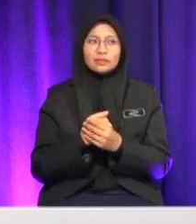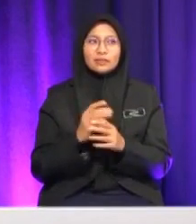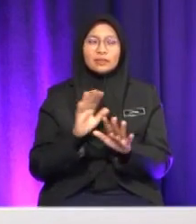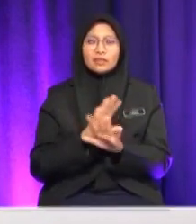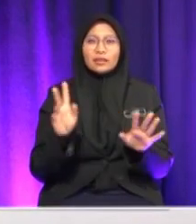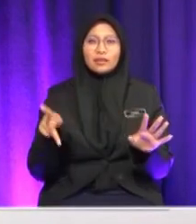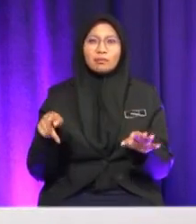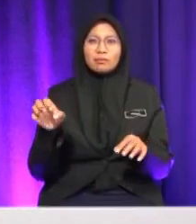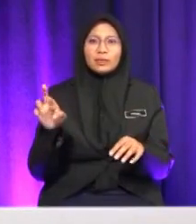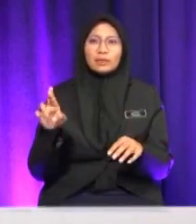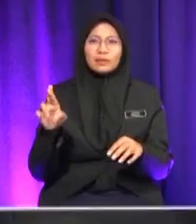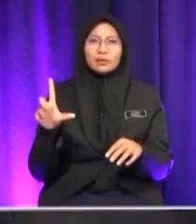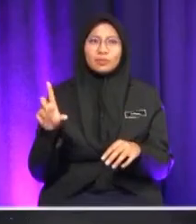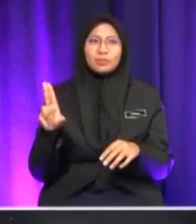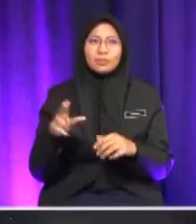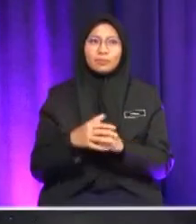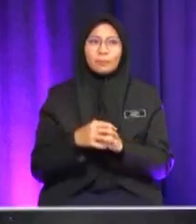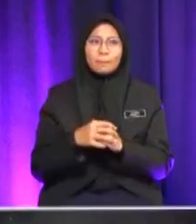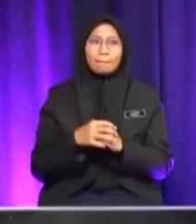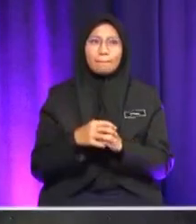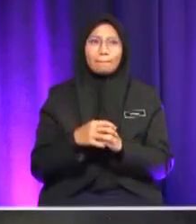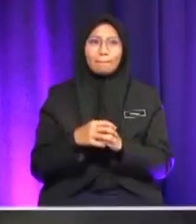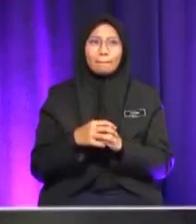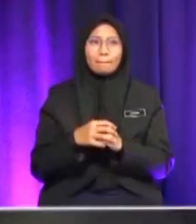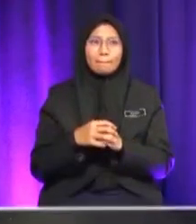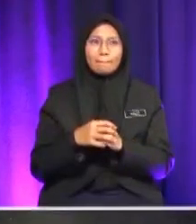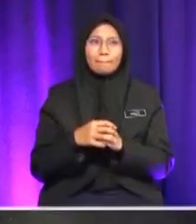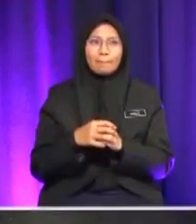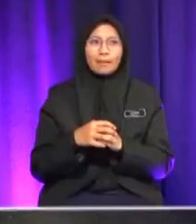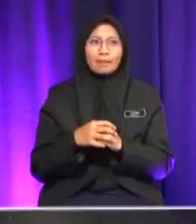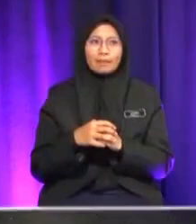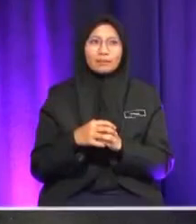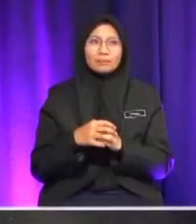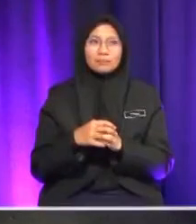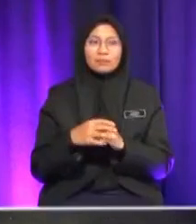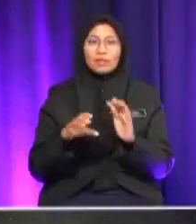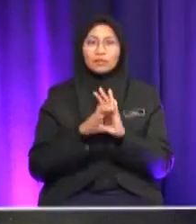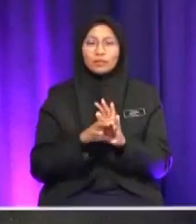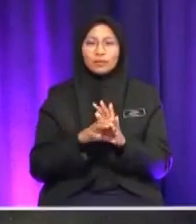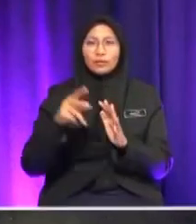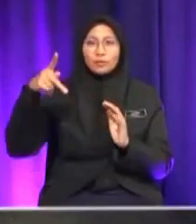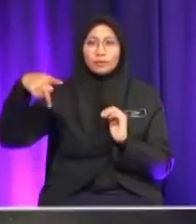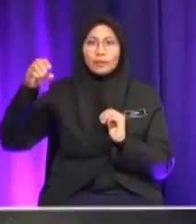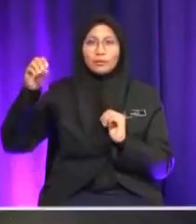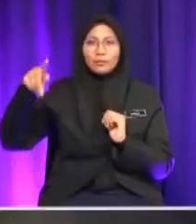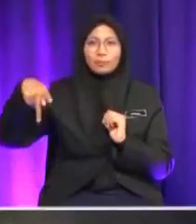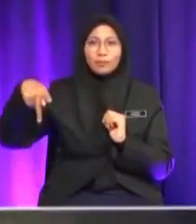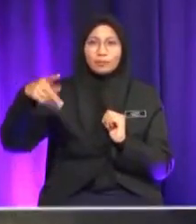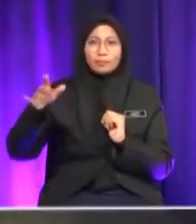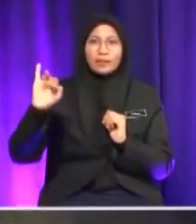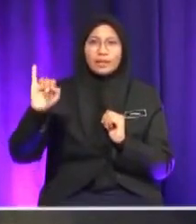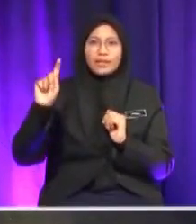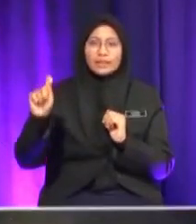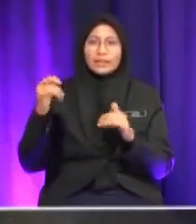pun. Ya, saya suka contoh yang telah pun diberi oleh Subhanu, popit. Popet merupakan salah satu alat permainan yang menjadi